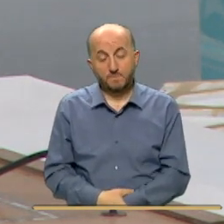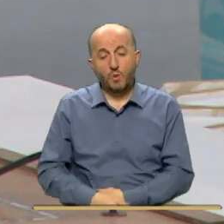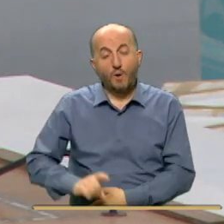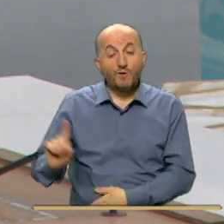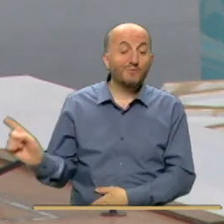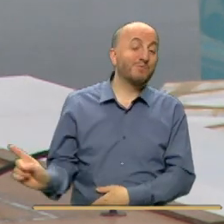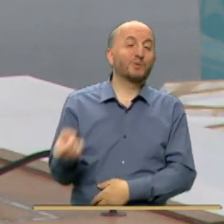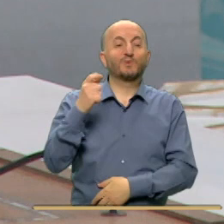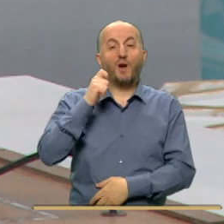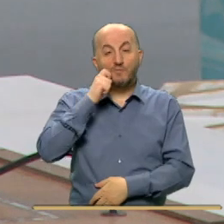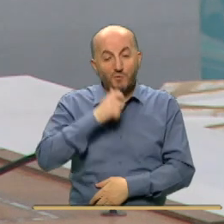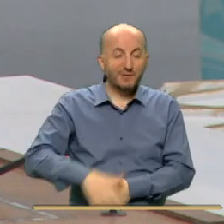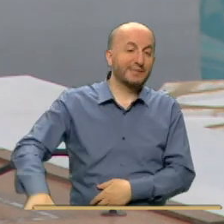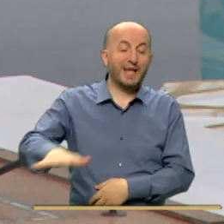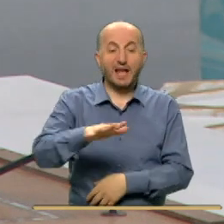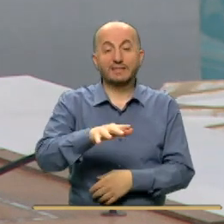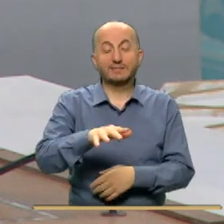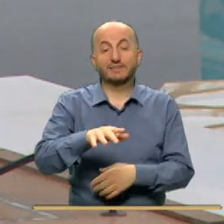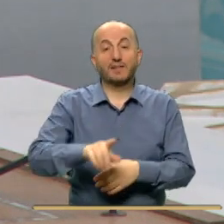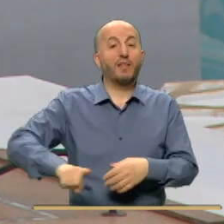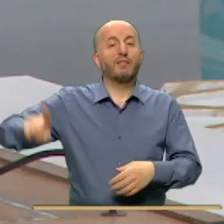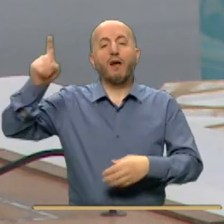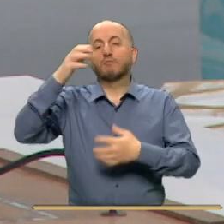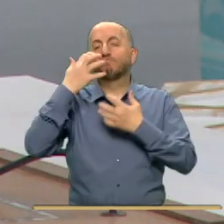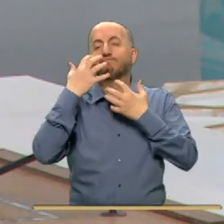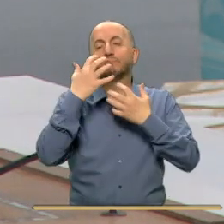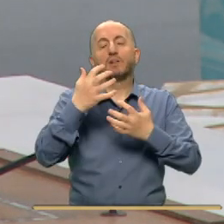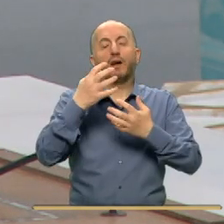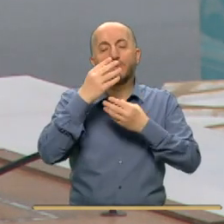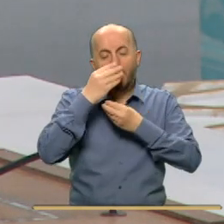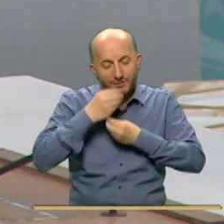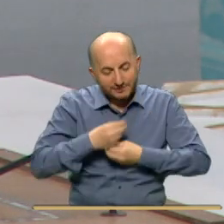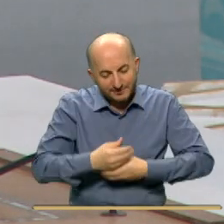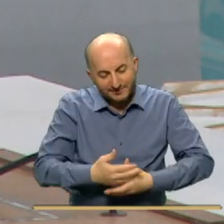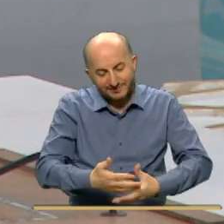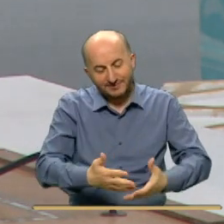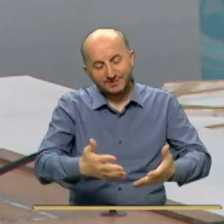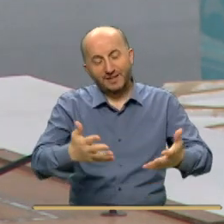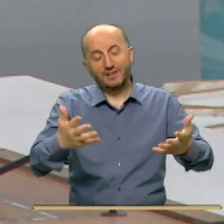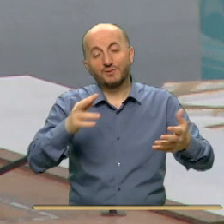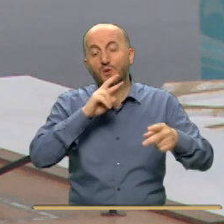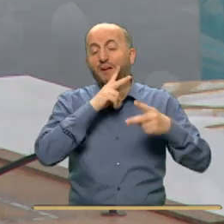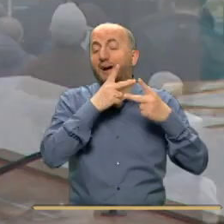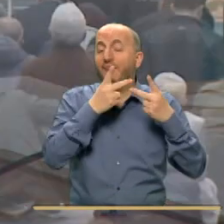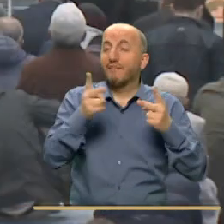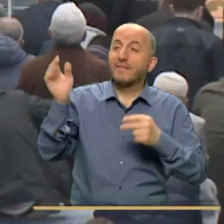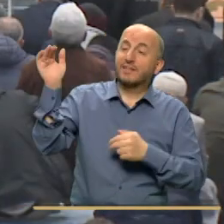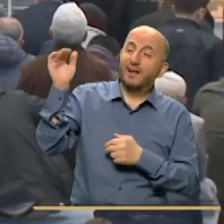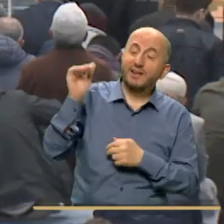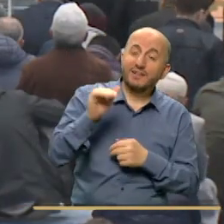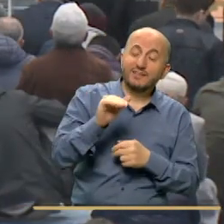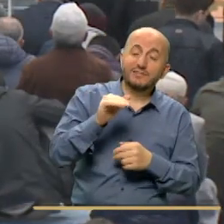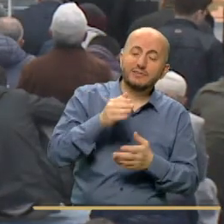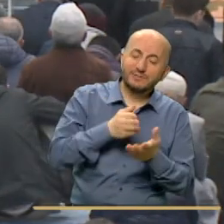Müjde müminler size, ihsan-ı rahmandır gelen, şanına tazim için bu mahı gufrandır gelen, ondadır